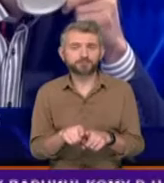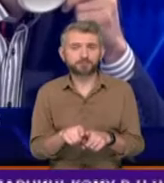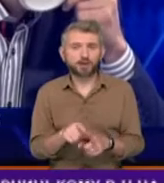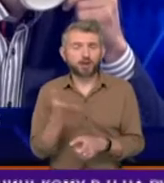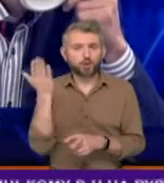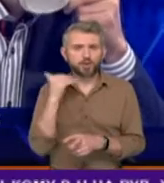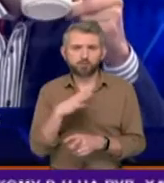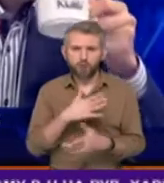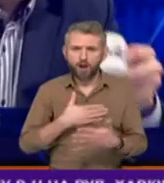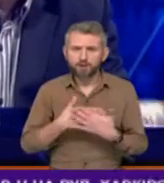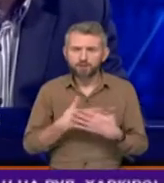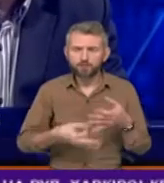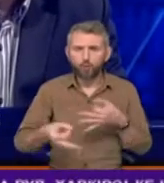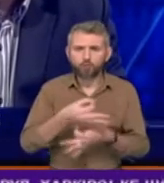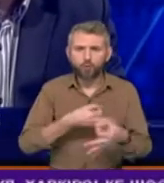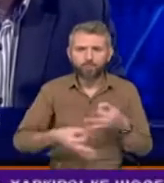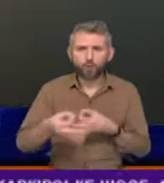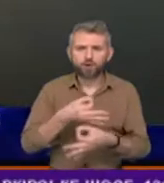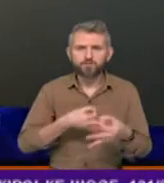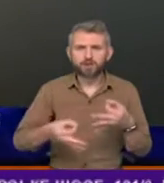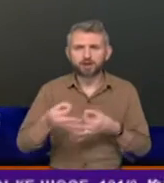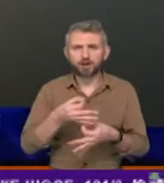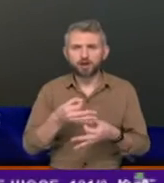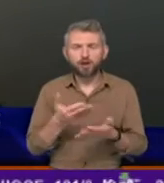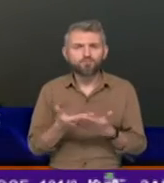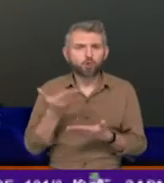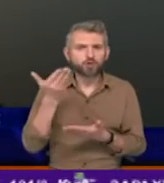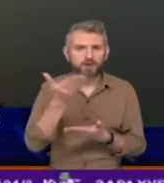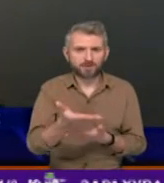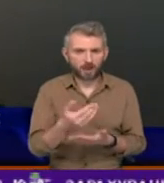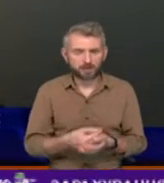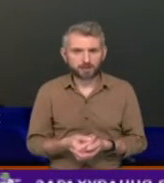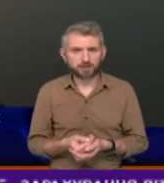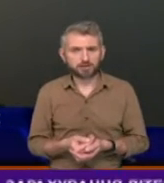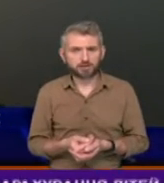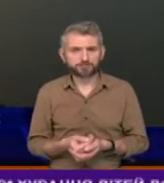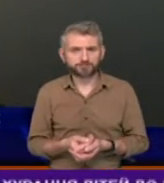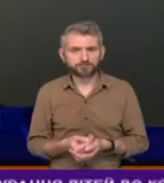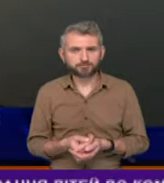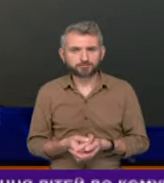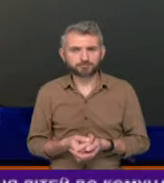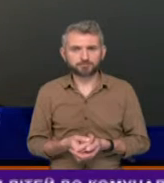Було таке активне обговорювання, не обговорення, а подання. Ми